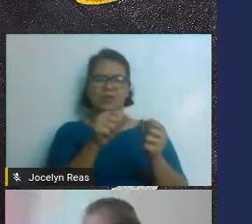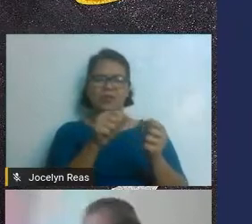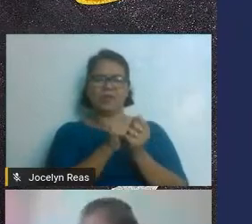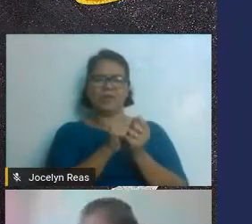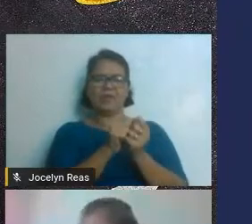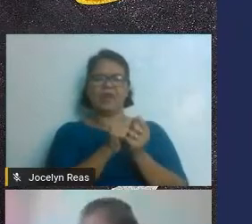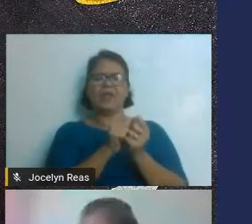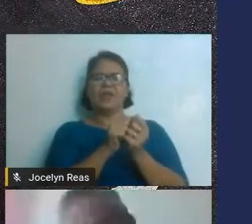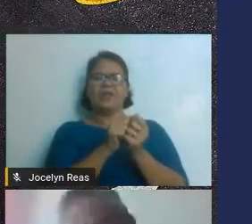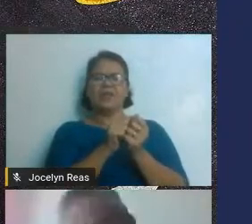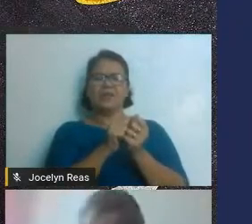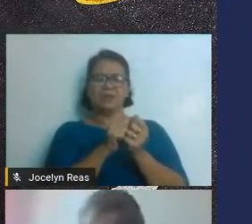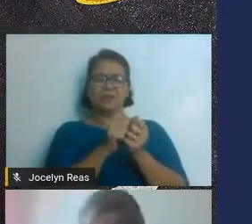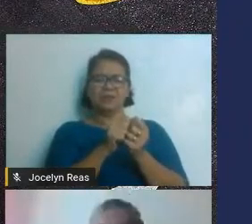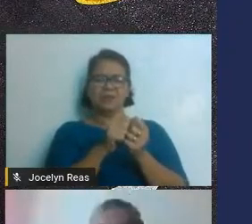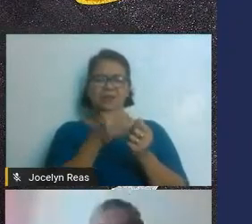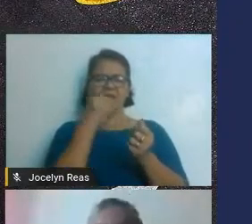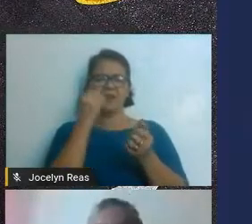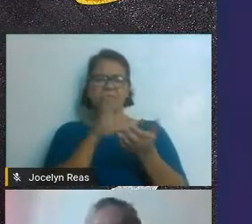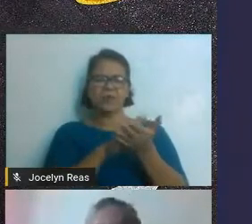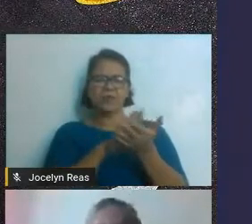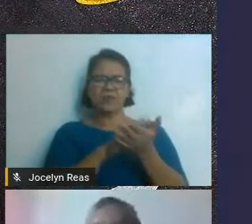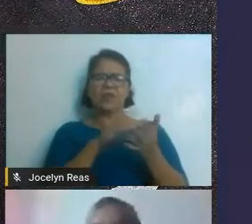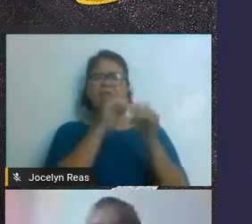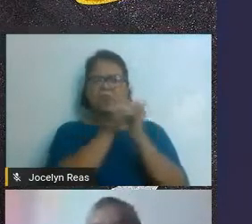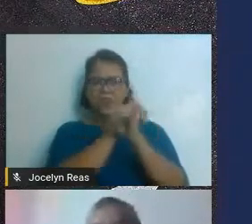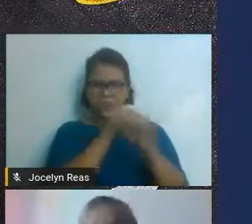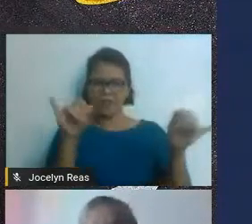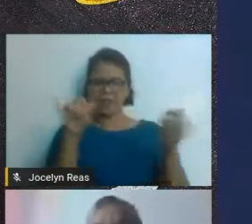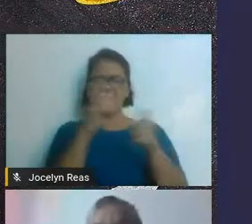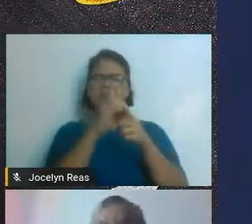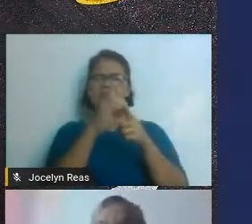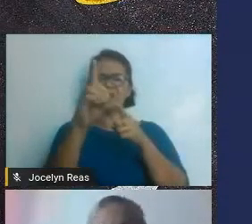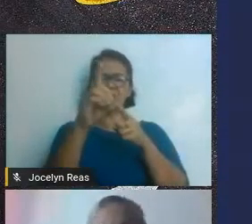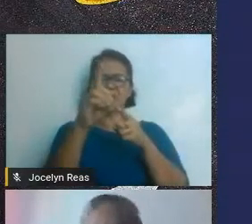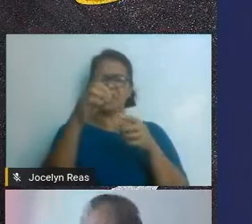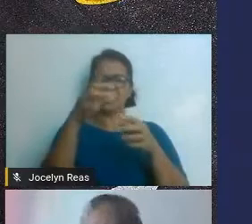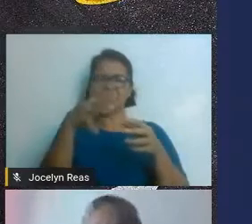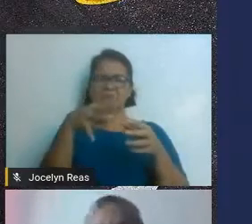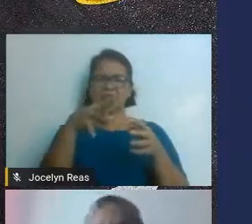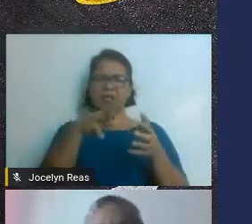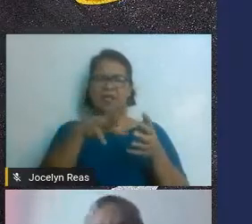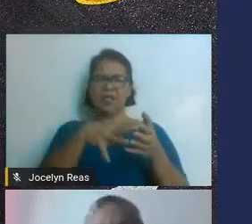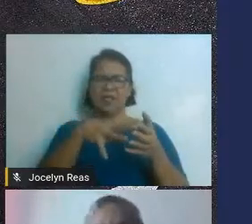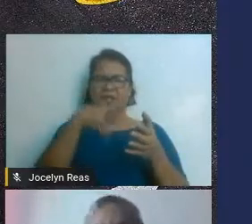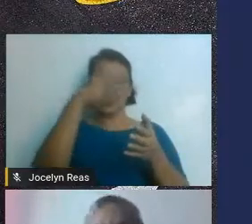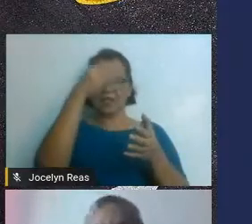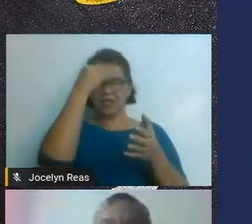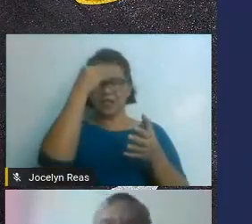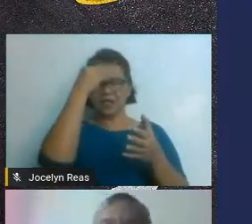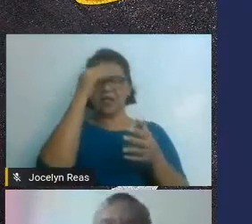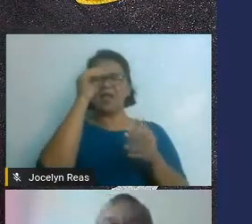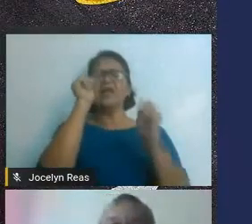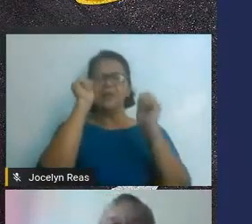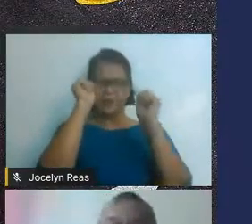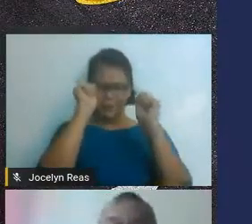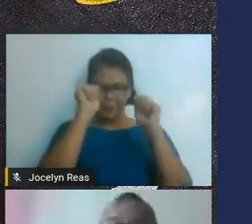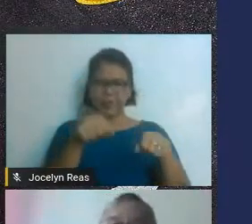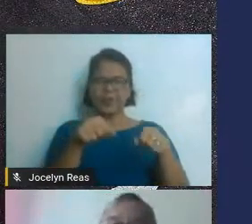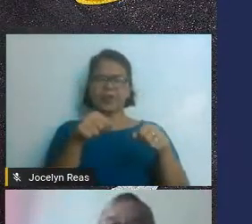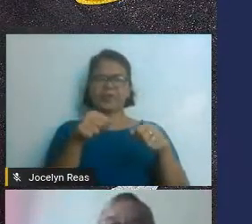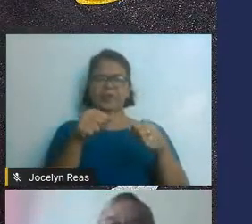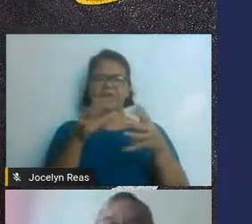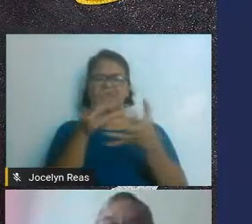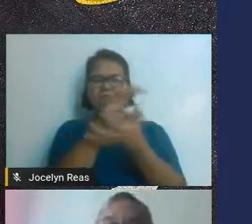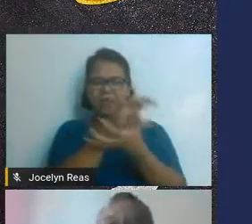of distance learning. But it's also possible that homeschooling may be blended. Ano? Uulitin ko, yung blended